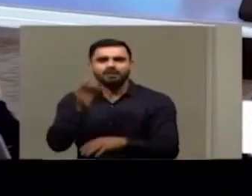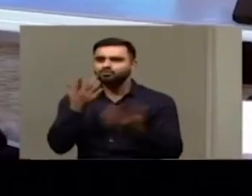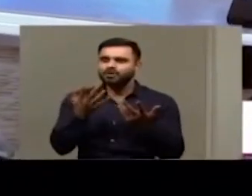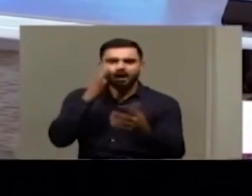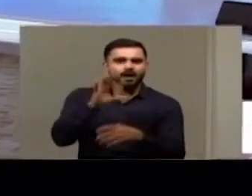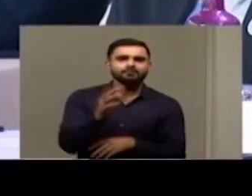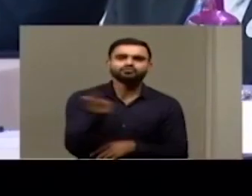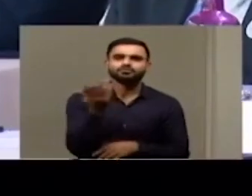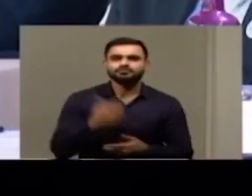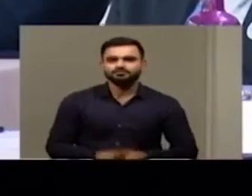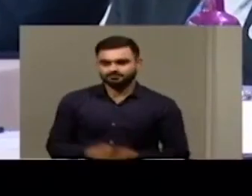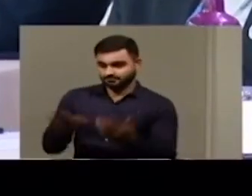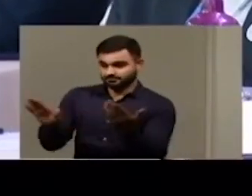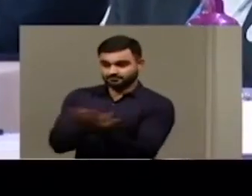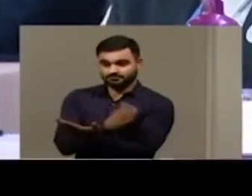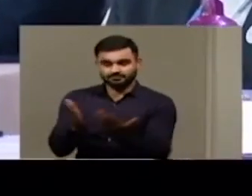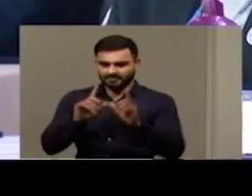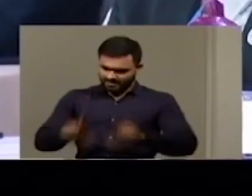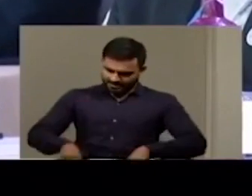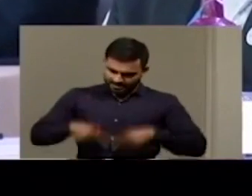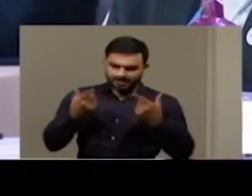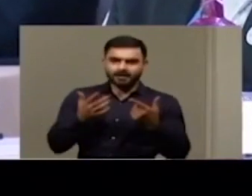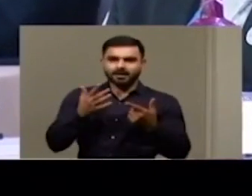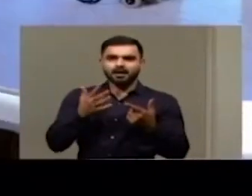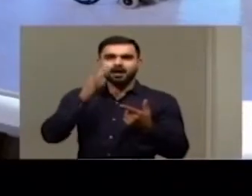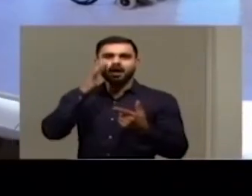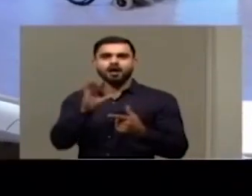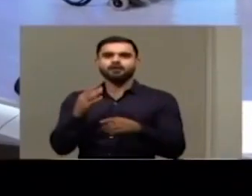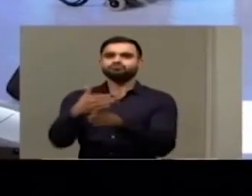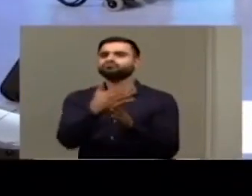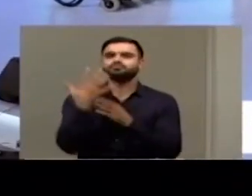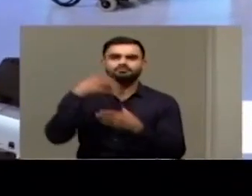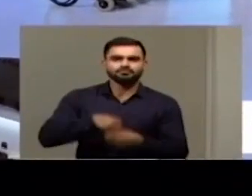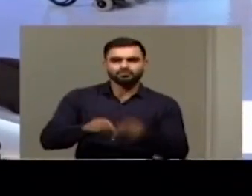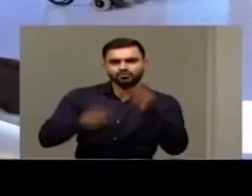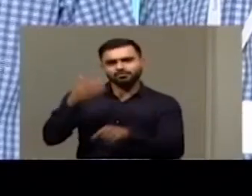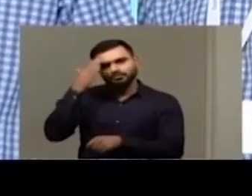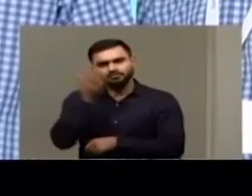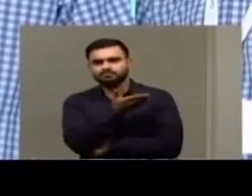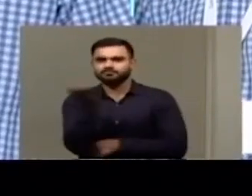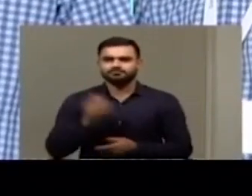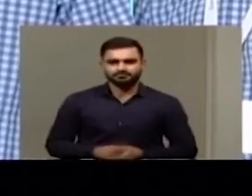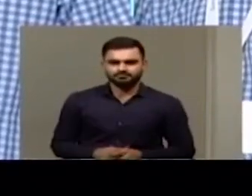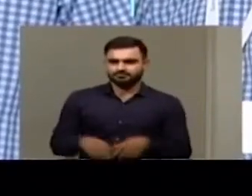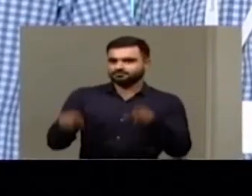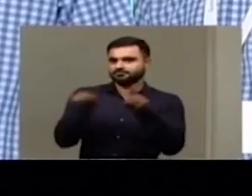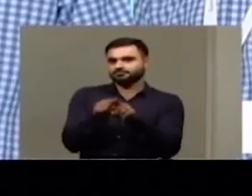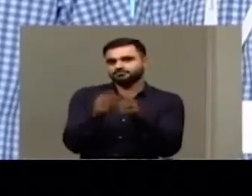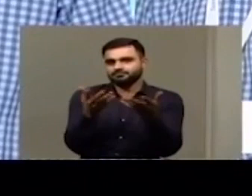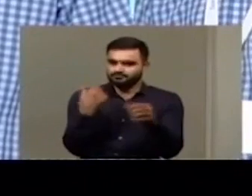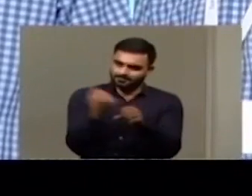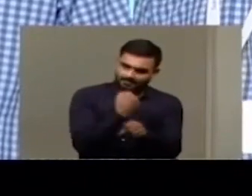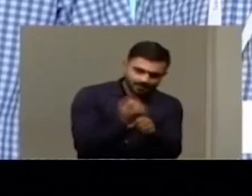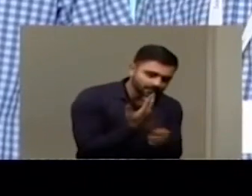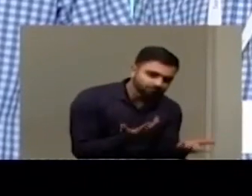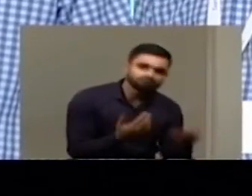क्या इम्पोर्टेंस है? म्यूजिक हमारी लाइफ का एक बहुत इम्पोर्टेंट पार्ट होता है, आप सभी को मालूम होगा। जैसे कि आप वर्क करते